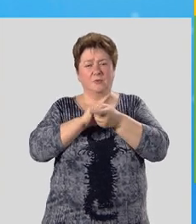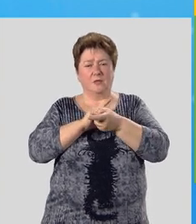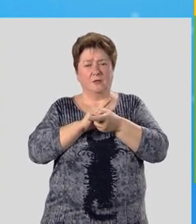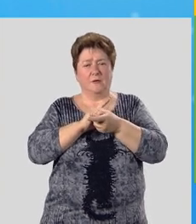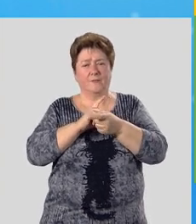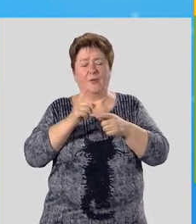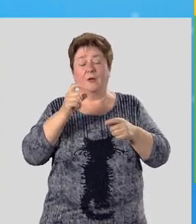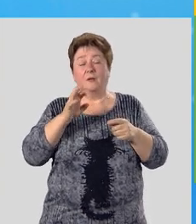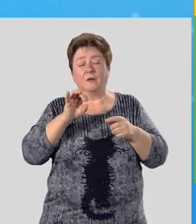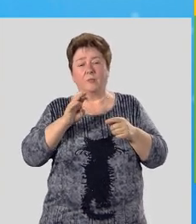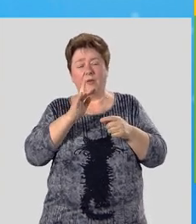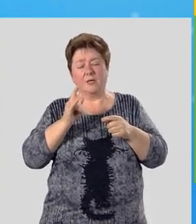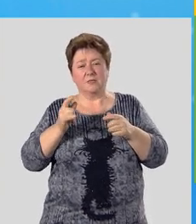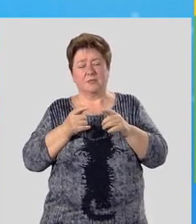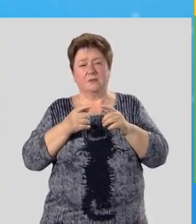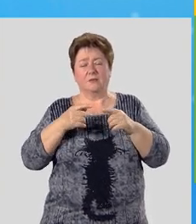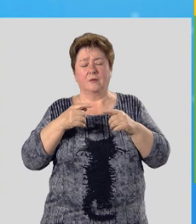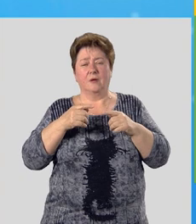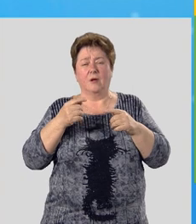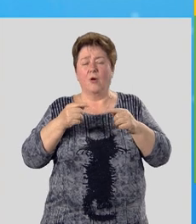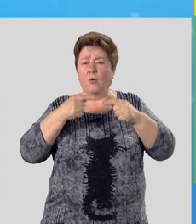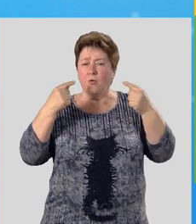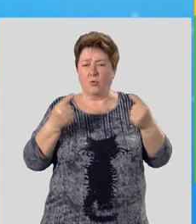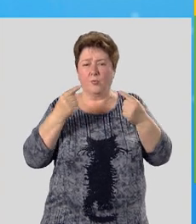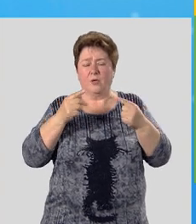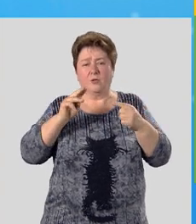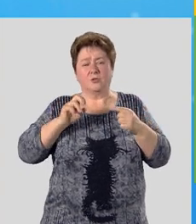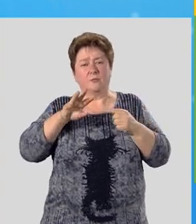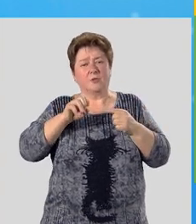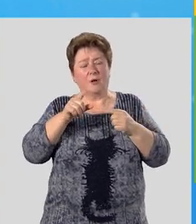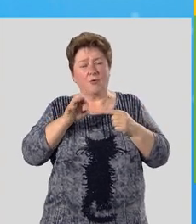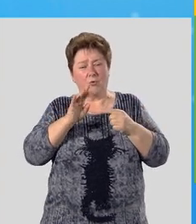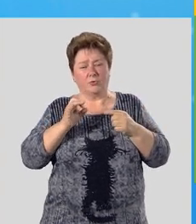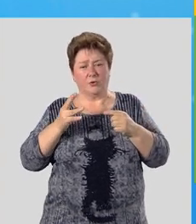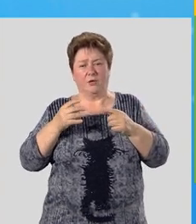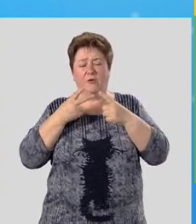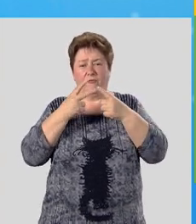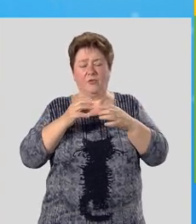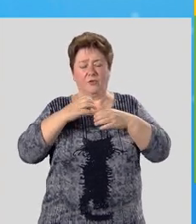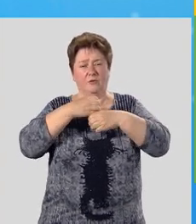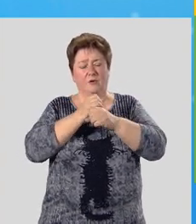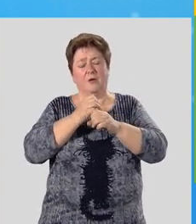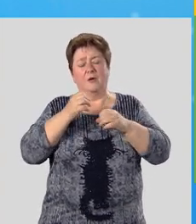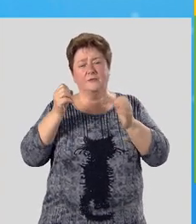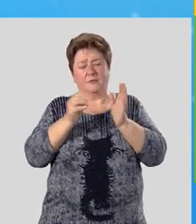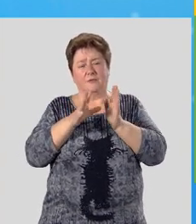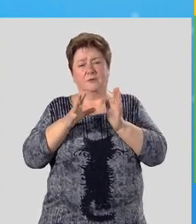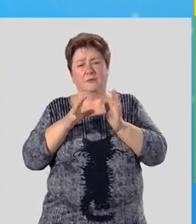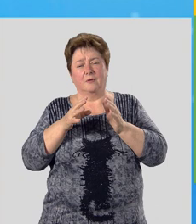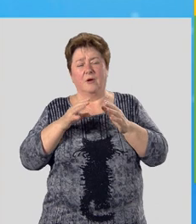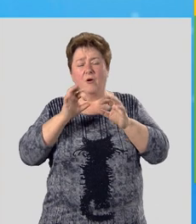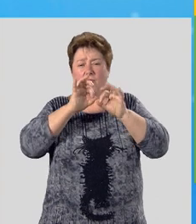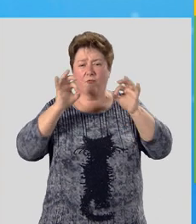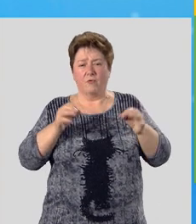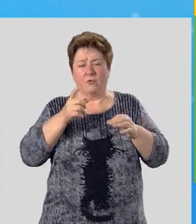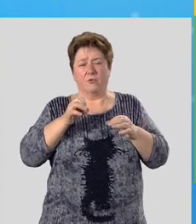фотосинтеза. Хлоропласты несколько крупнее митохондрий и также хорошо видны в световой микроскоп.